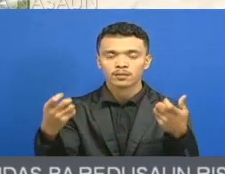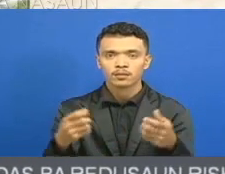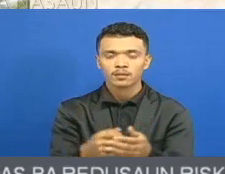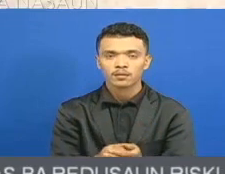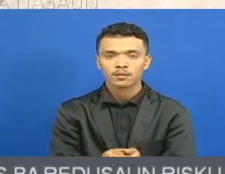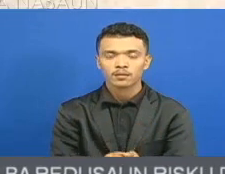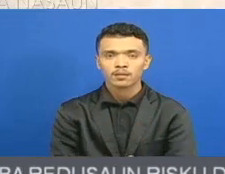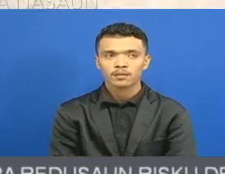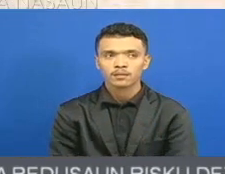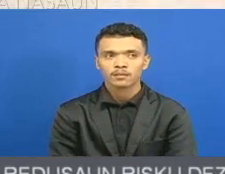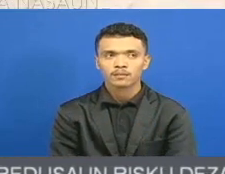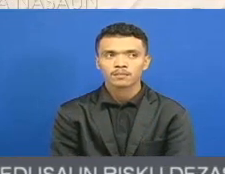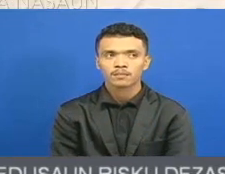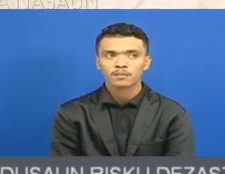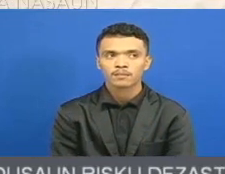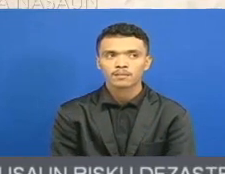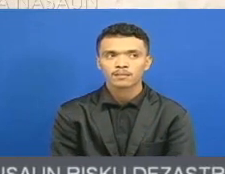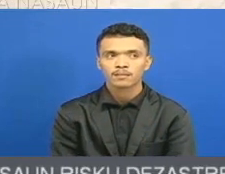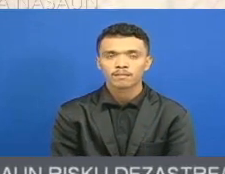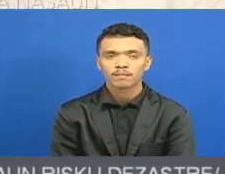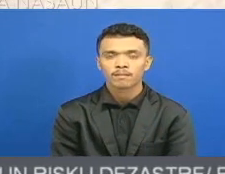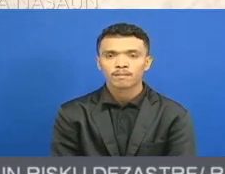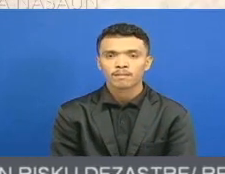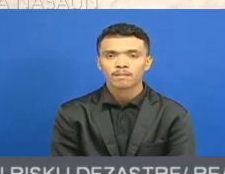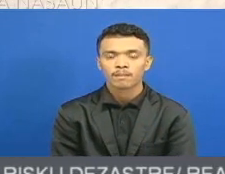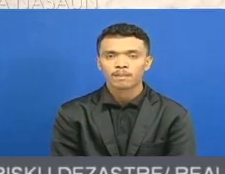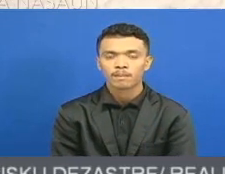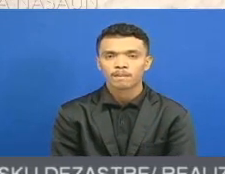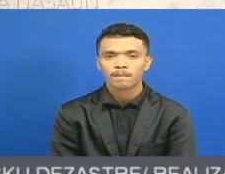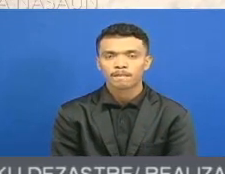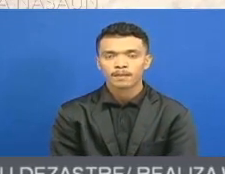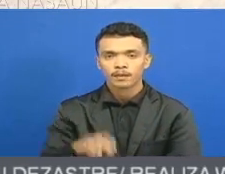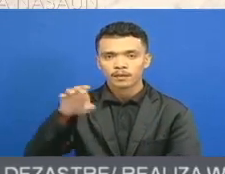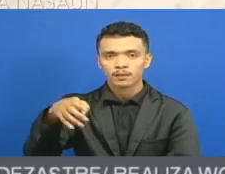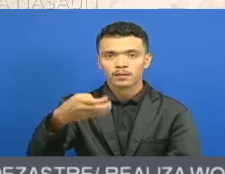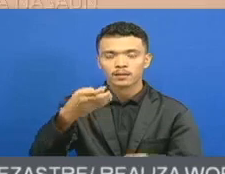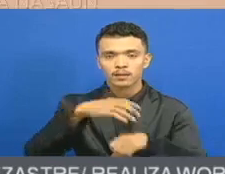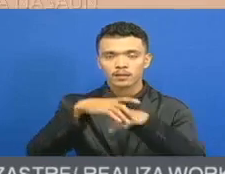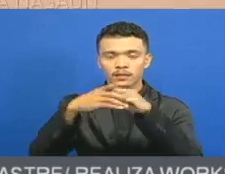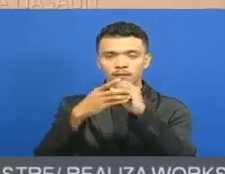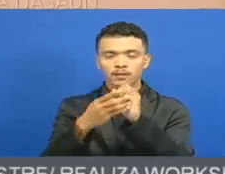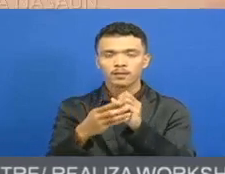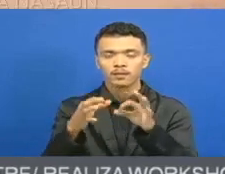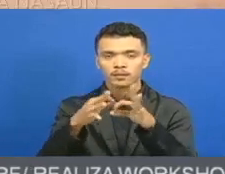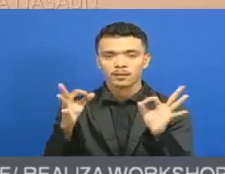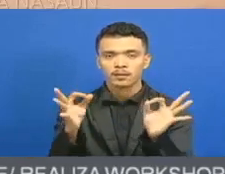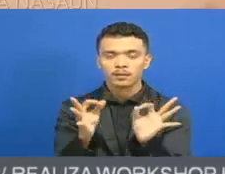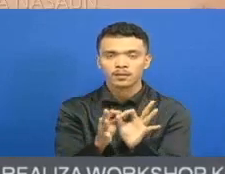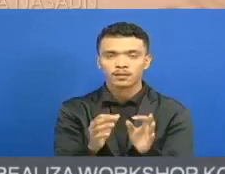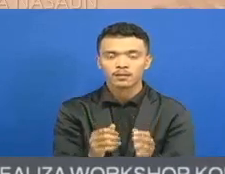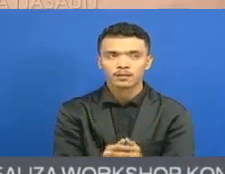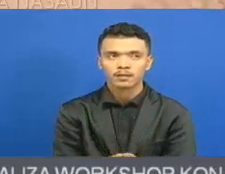saya rasa 40 ribu sahabat mobilisasi alat berat kerai mai akhir. Kemarin tu Agustus